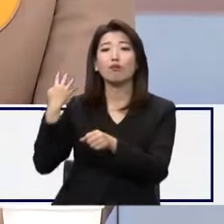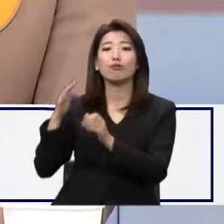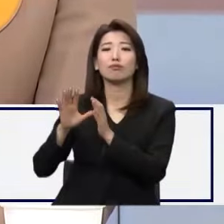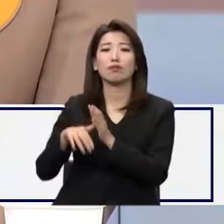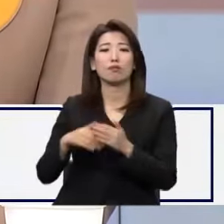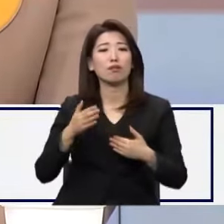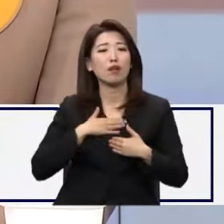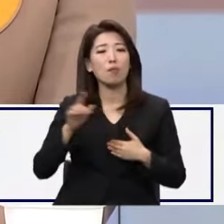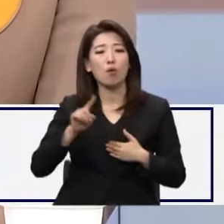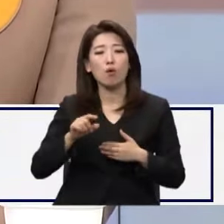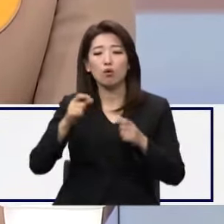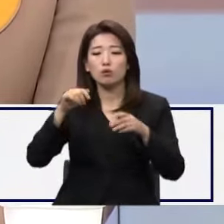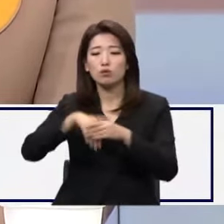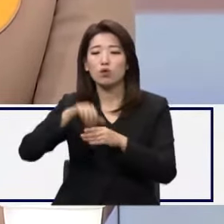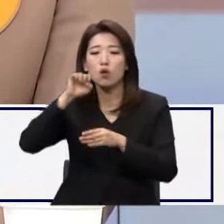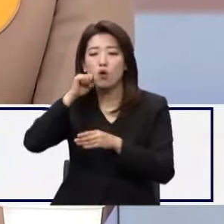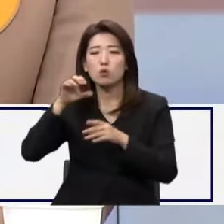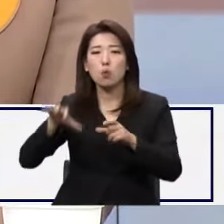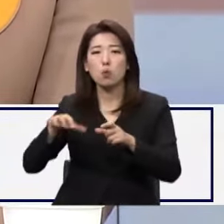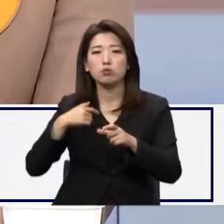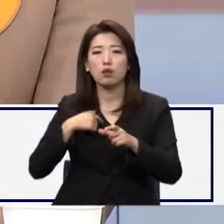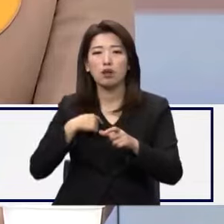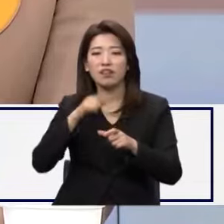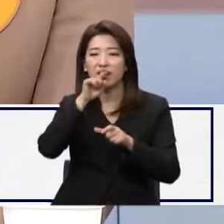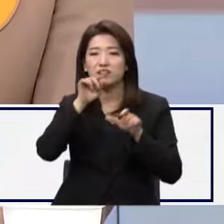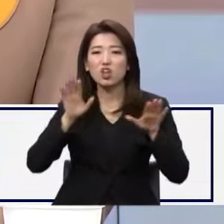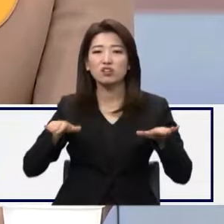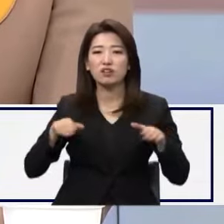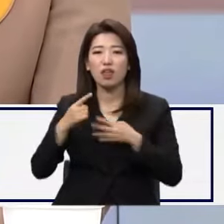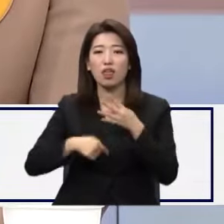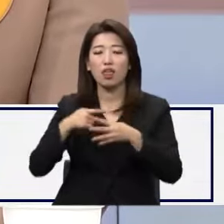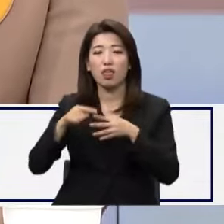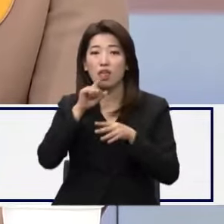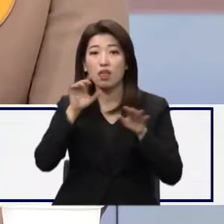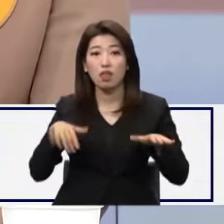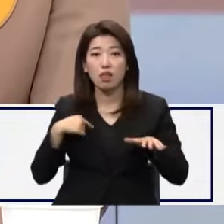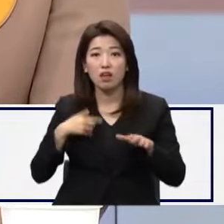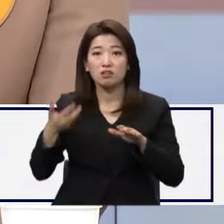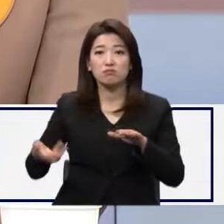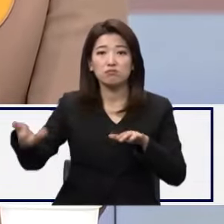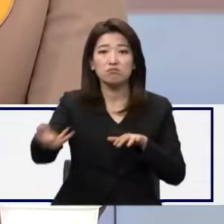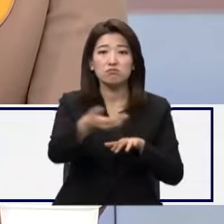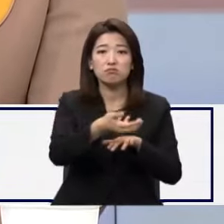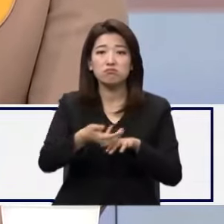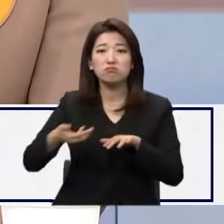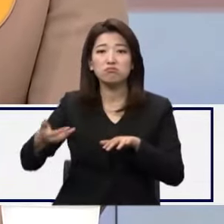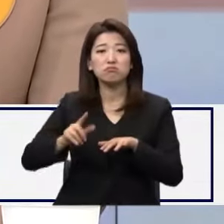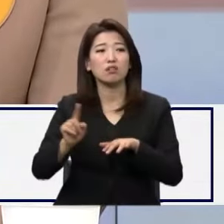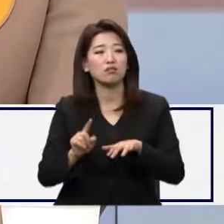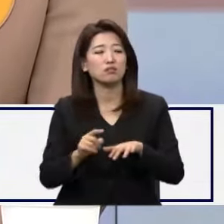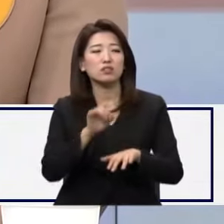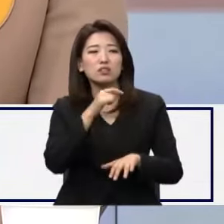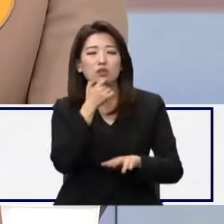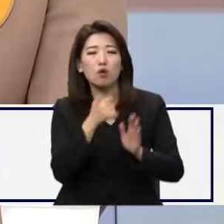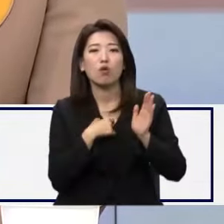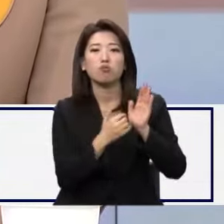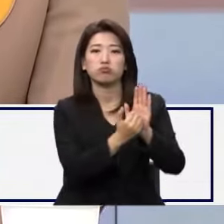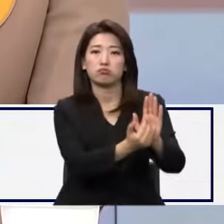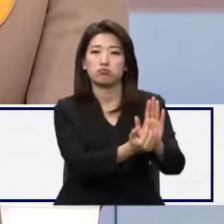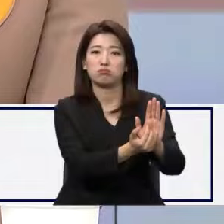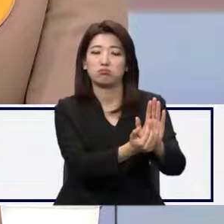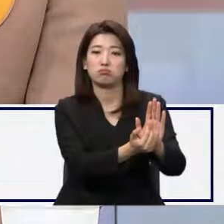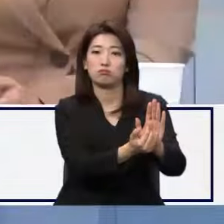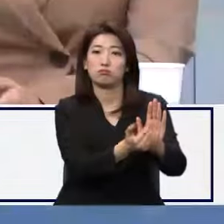요번에는 이걸 받는 이유 2020년과 2023년 뭐가 달라진 걸까요 일단 당내에서 이런 이야기 하시더라고요 지금 이런 험지 출마